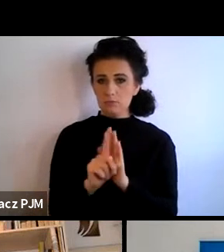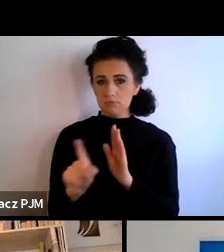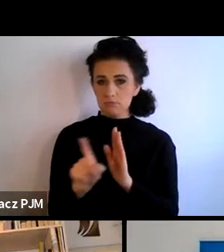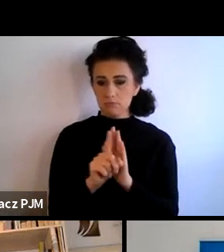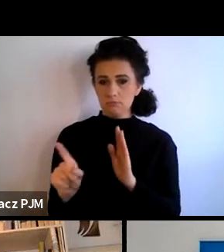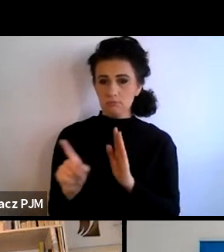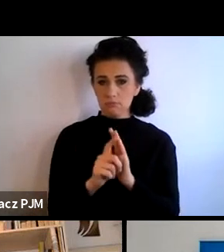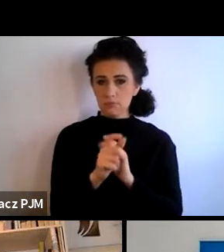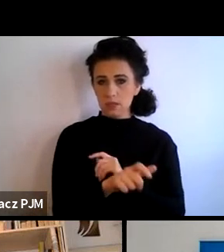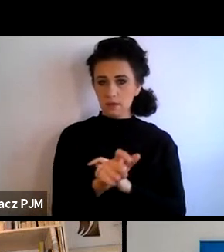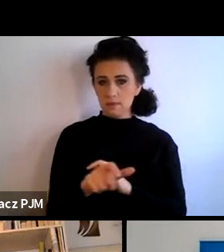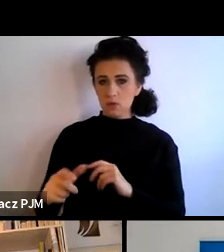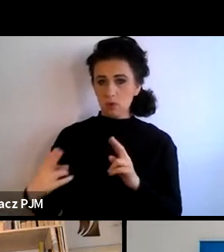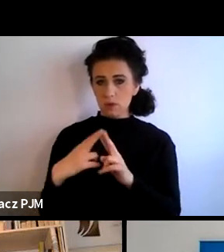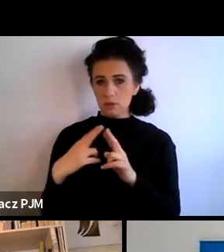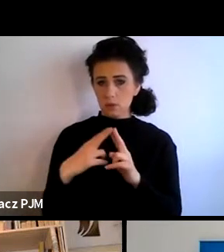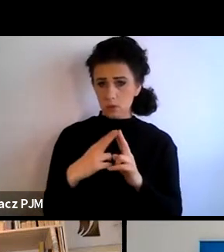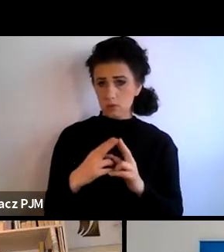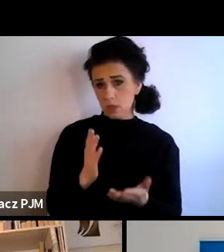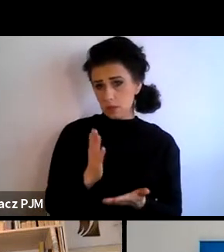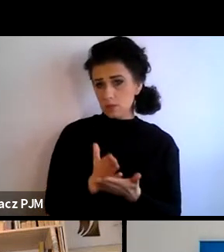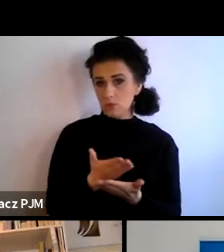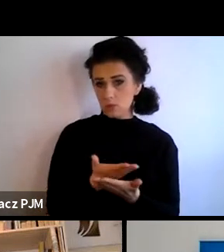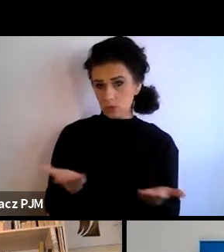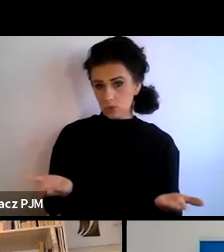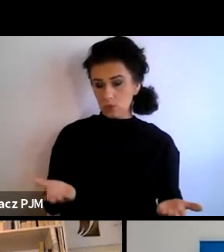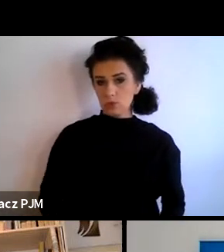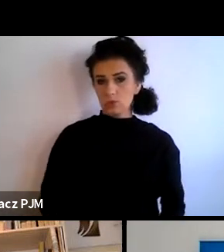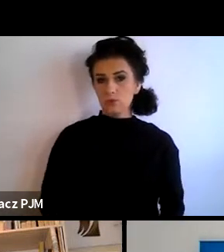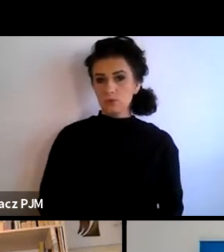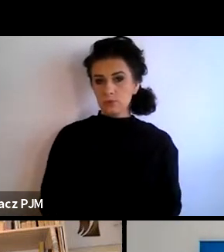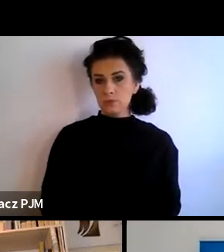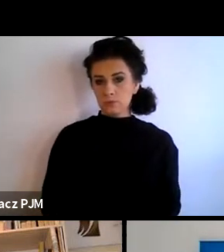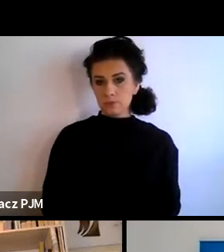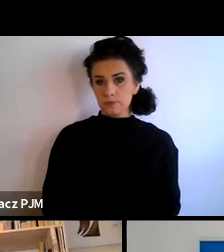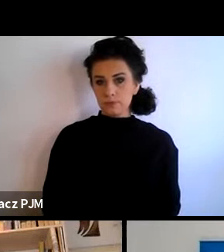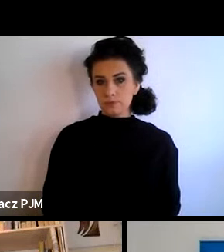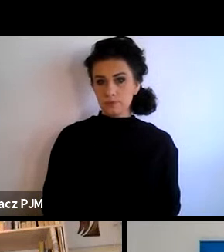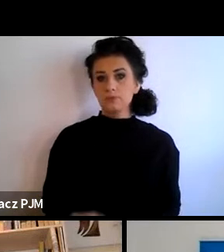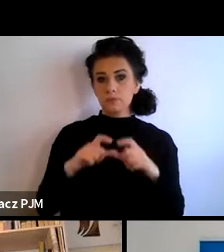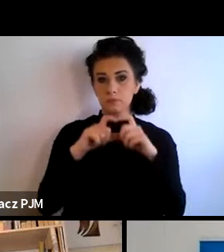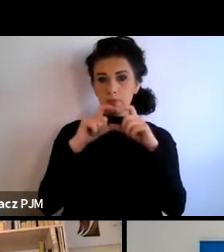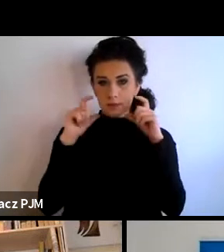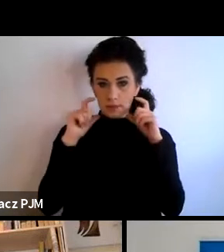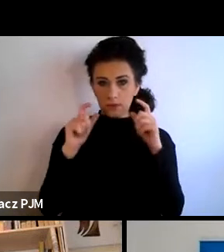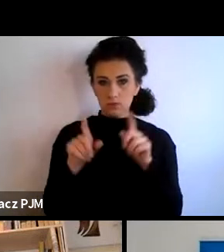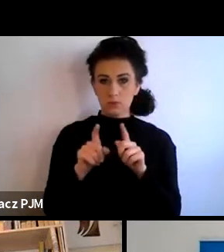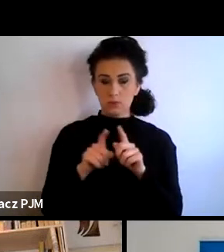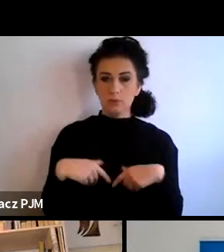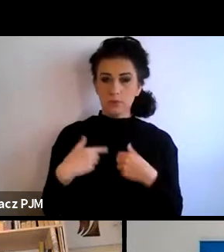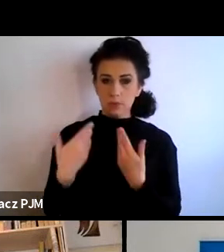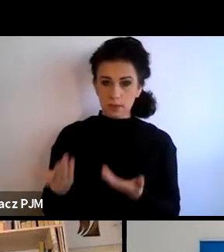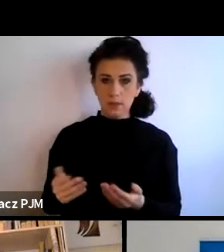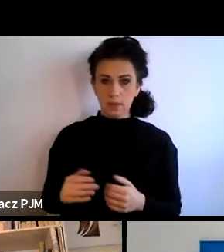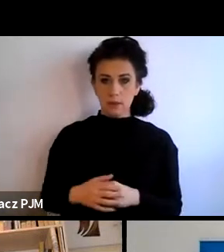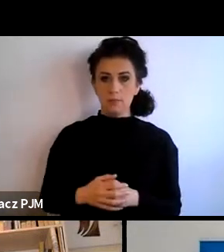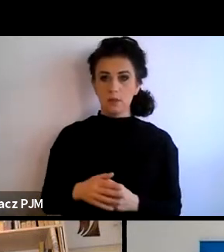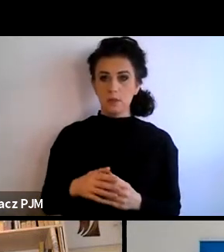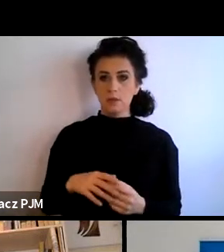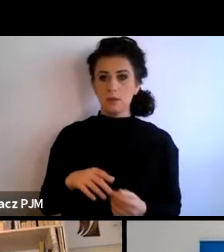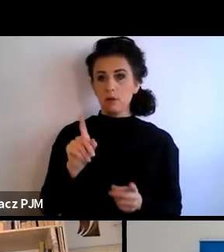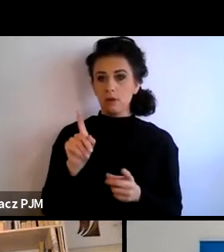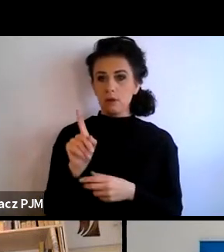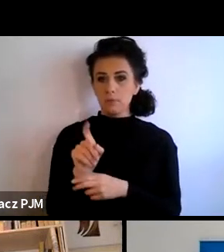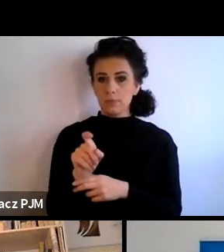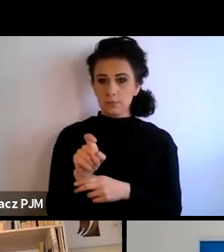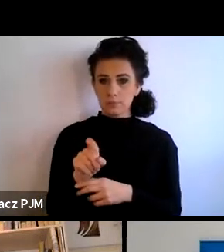z beneficjentami. No i oczywiście też zapewnienie maseczek z naszej strony, środków dezynfekujących,